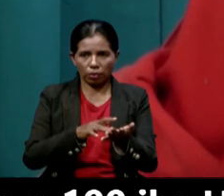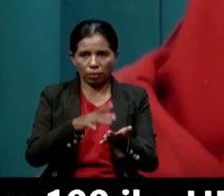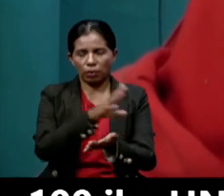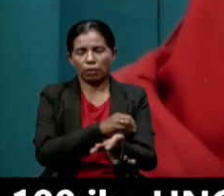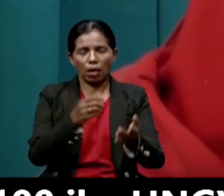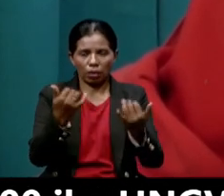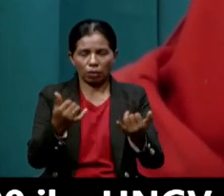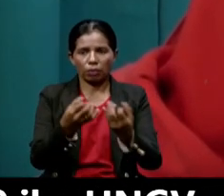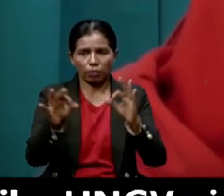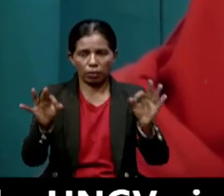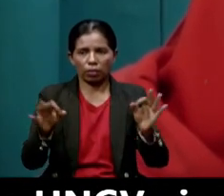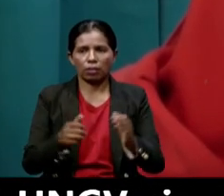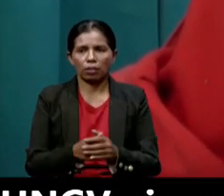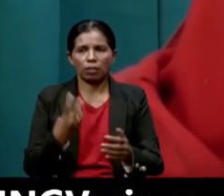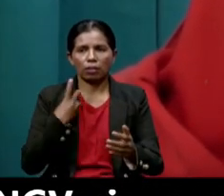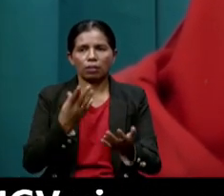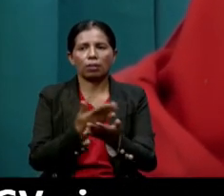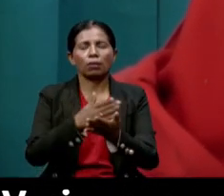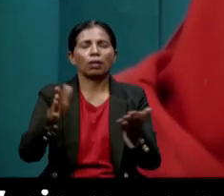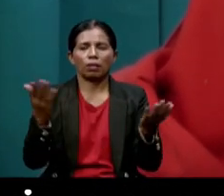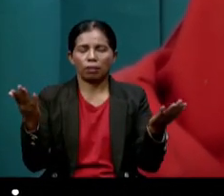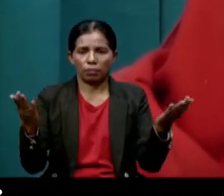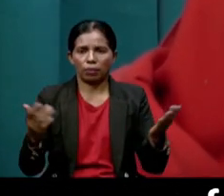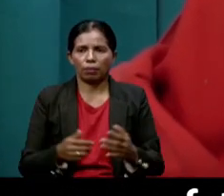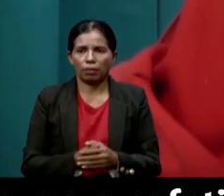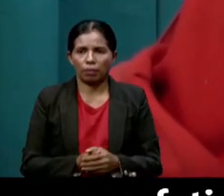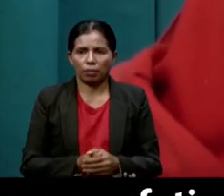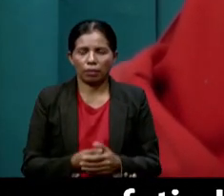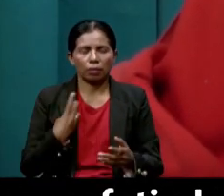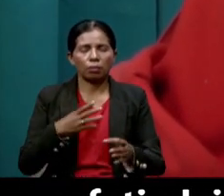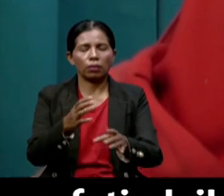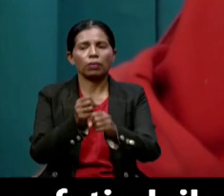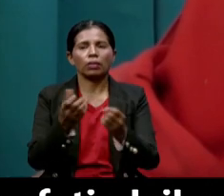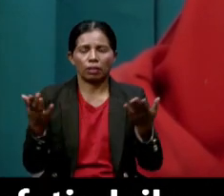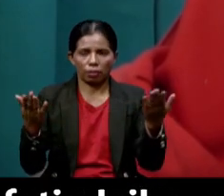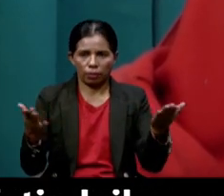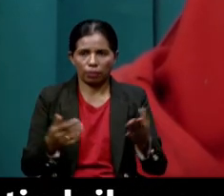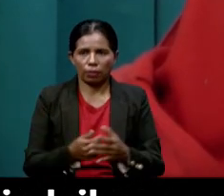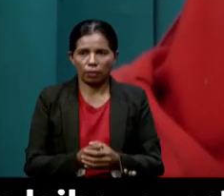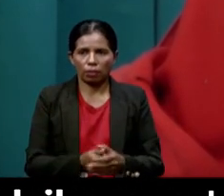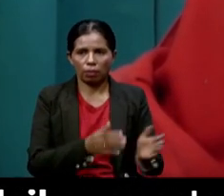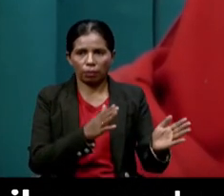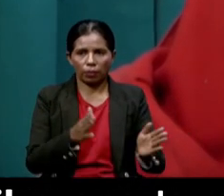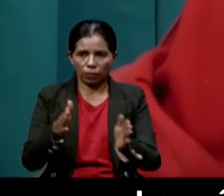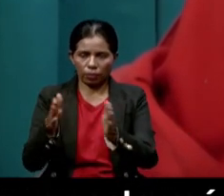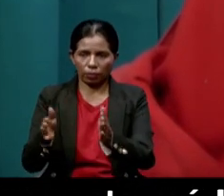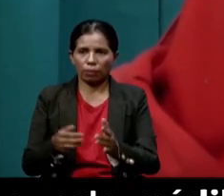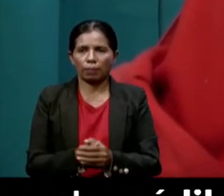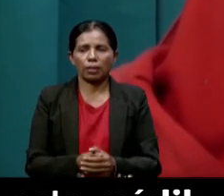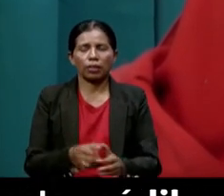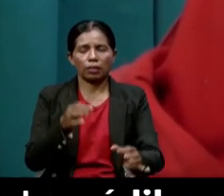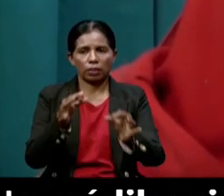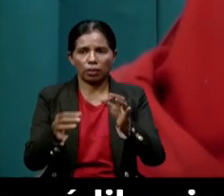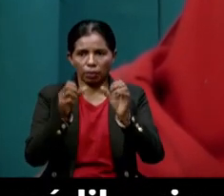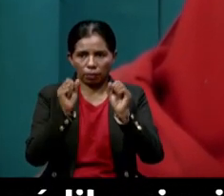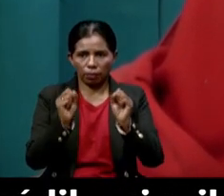oh no qualimane itat hola in a be. Lamse in a be. Processu. And tau se bele